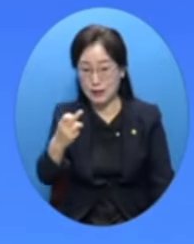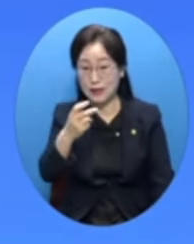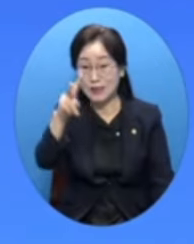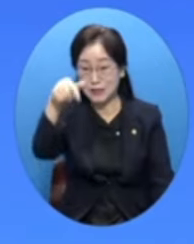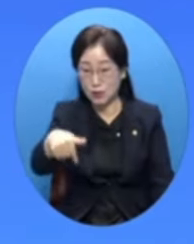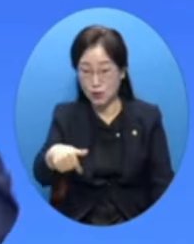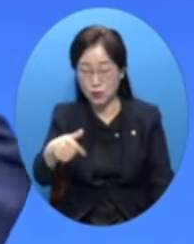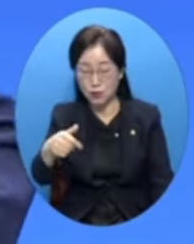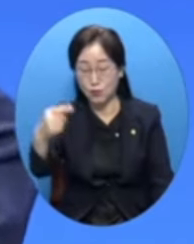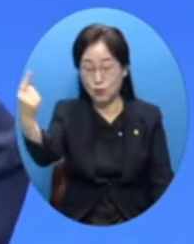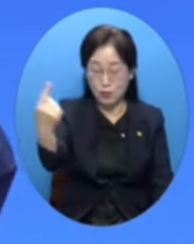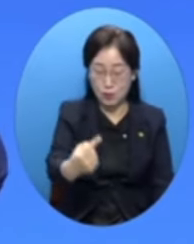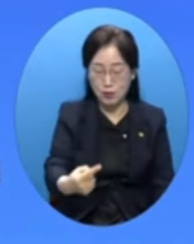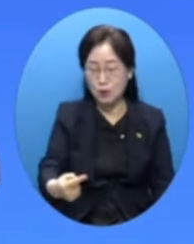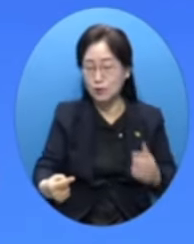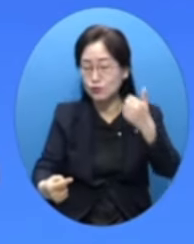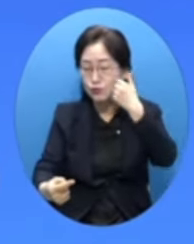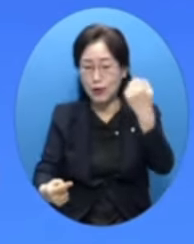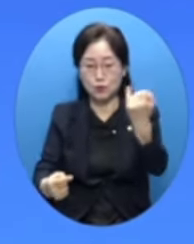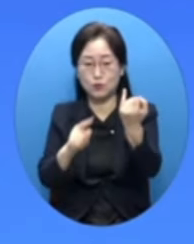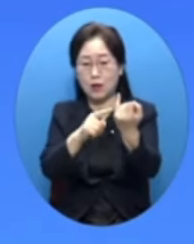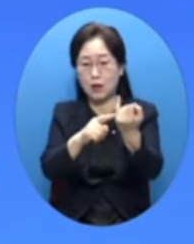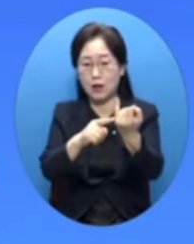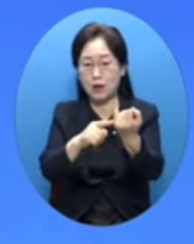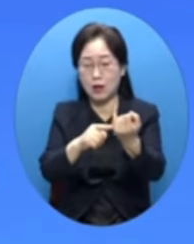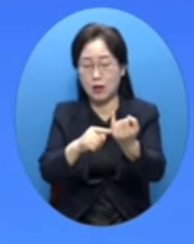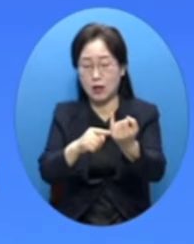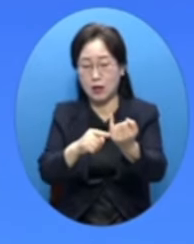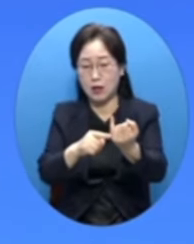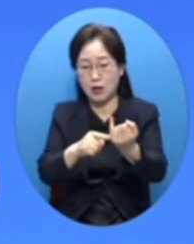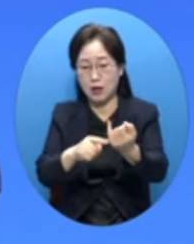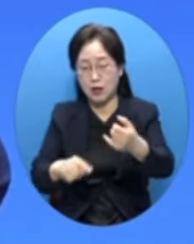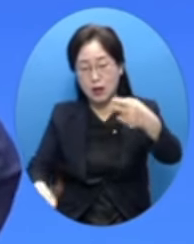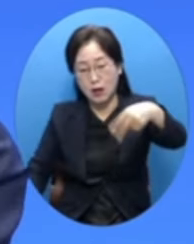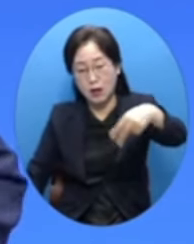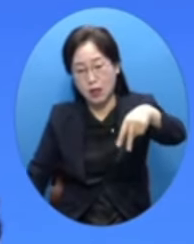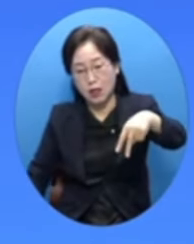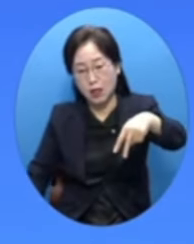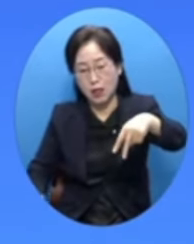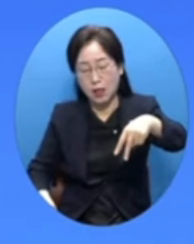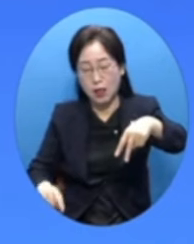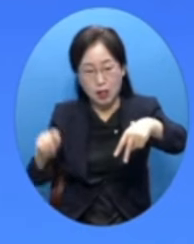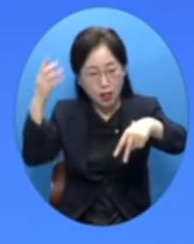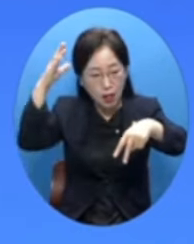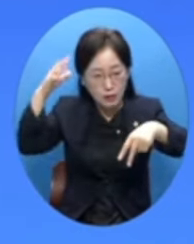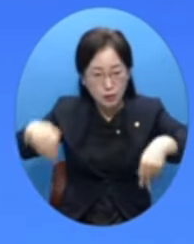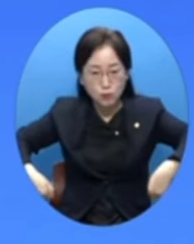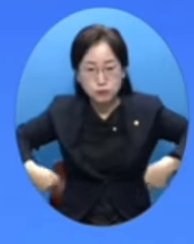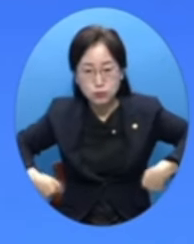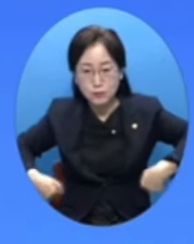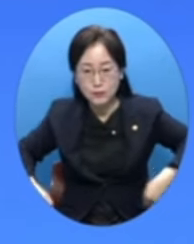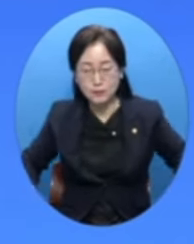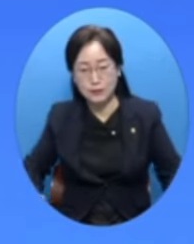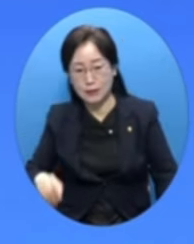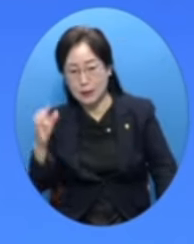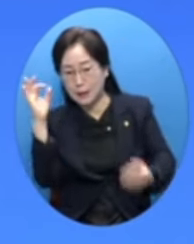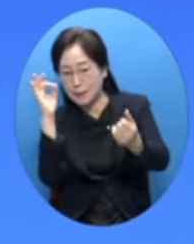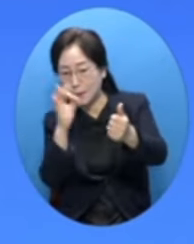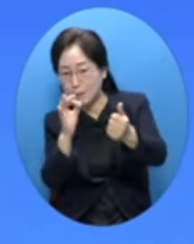한 아주머니가 소아마비 아이를 업고 있습니다. 내가 기도 좀